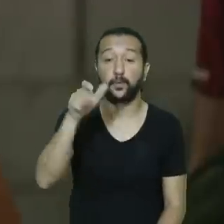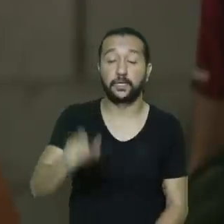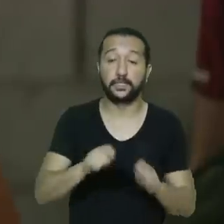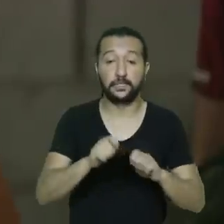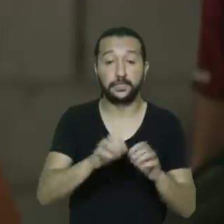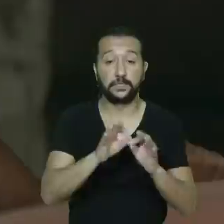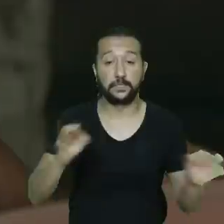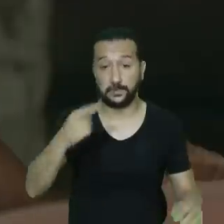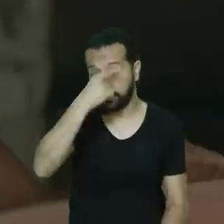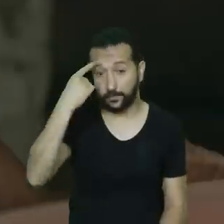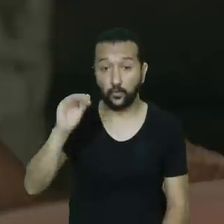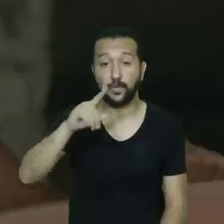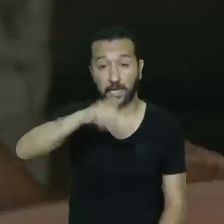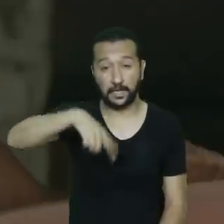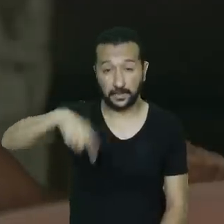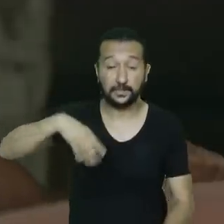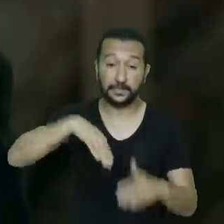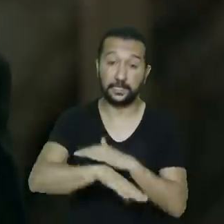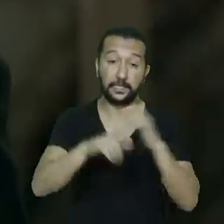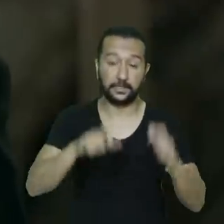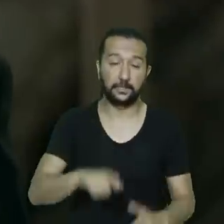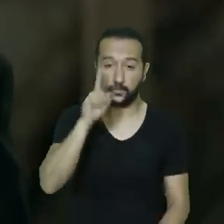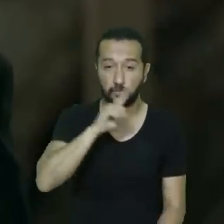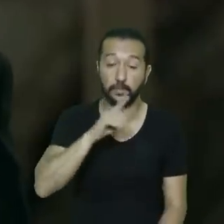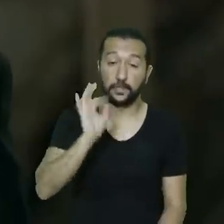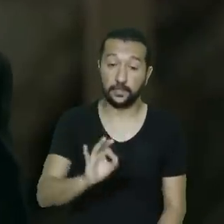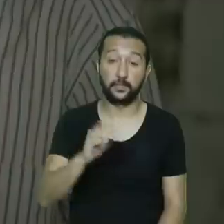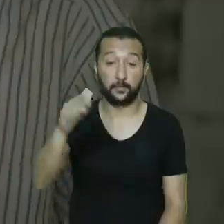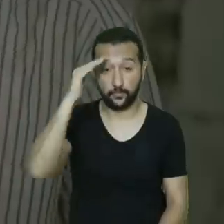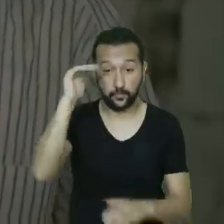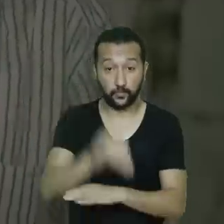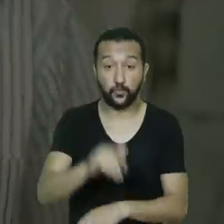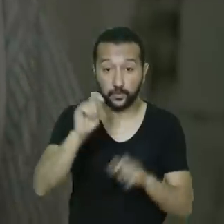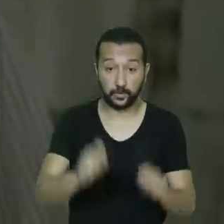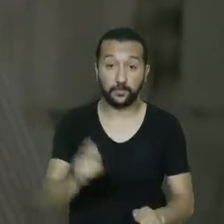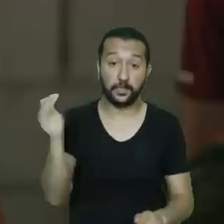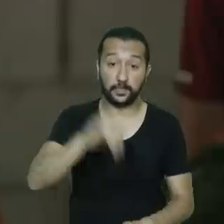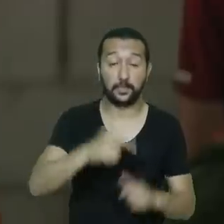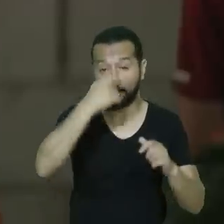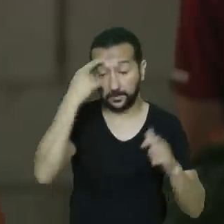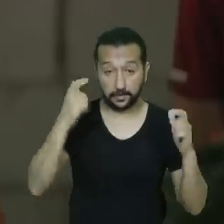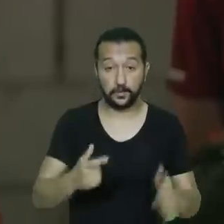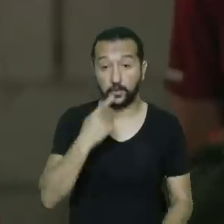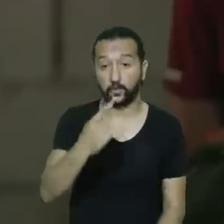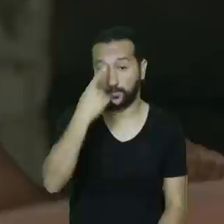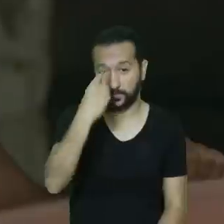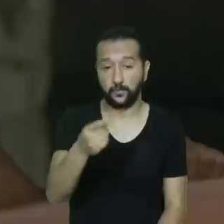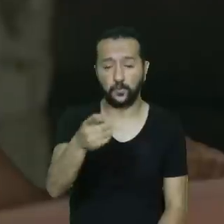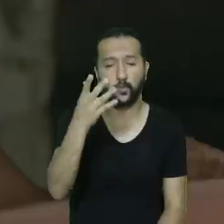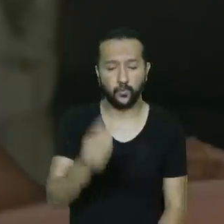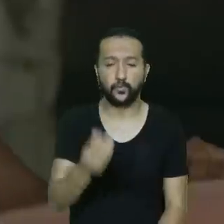hiç belli olmaz. Alacaklardan saklanmak için geliyordu buraya biliyor musun? Yine batakçılık falan yapıp buraya gelebilir ben sedihi veren. Olsun